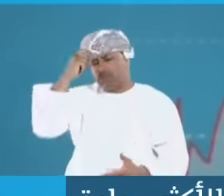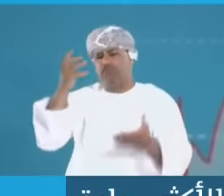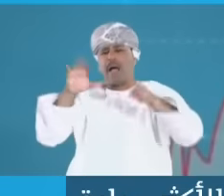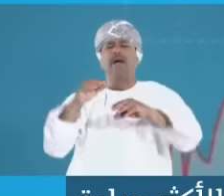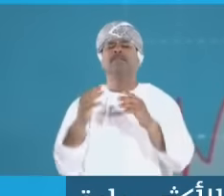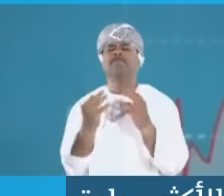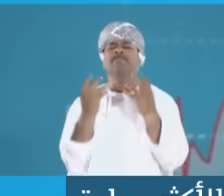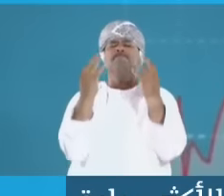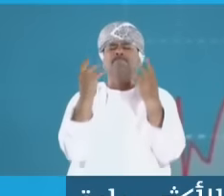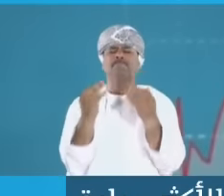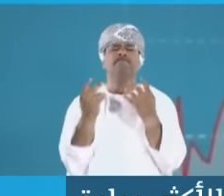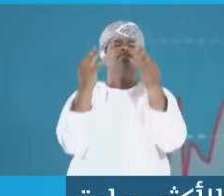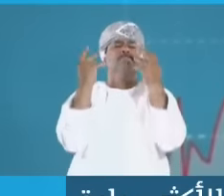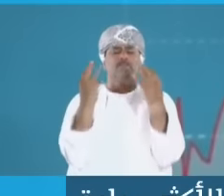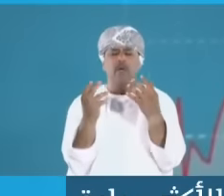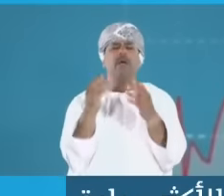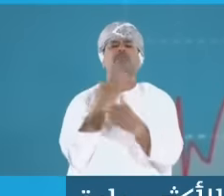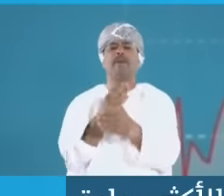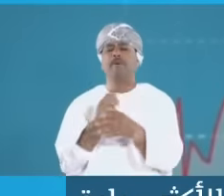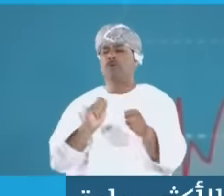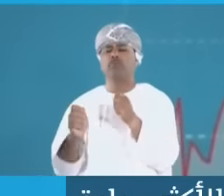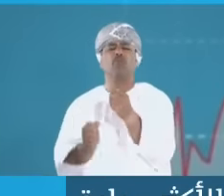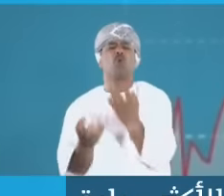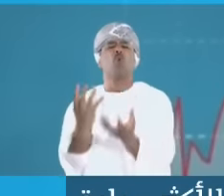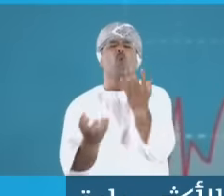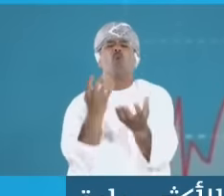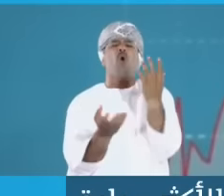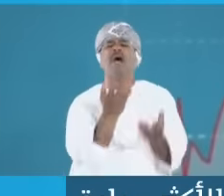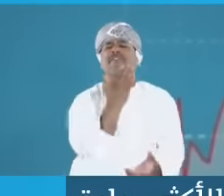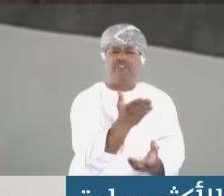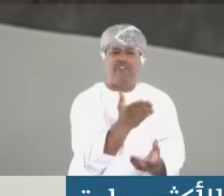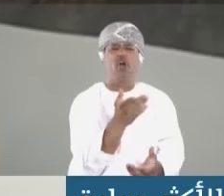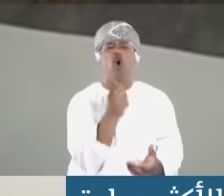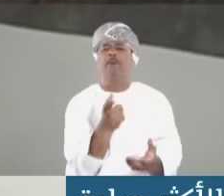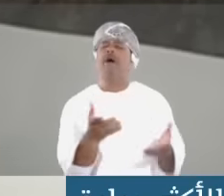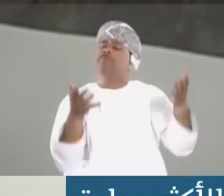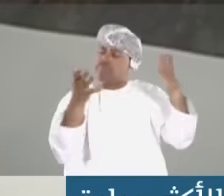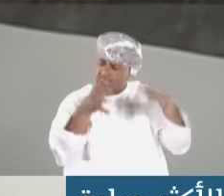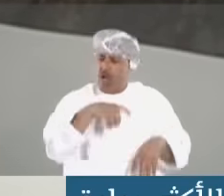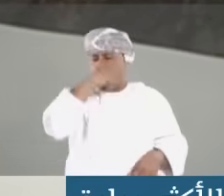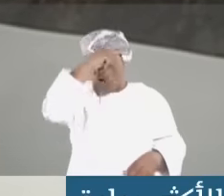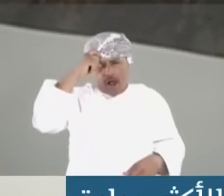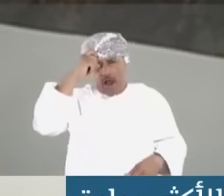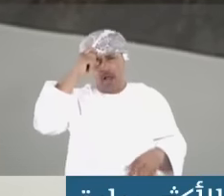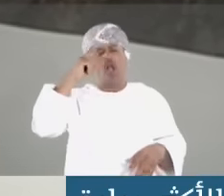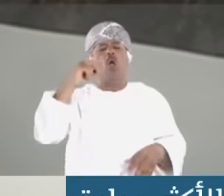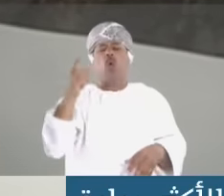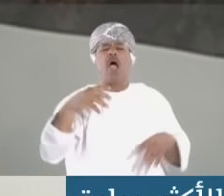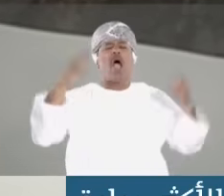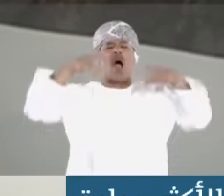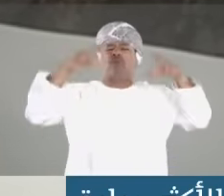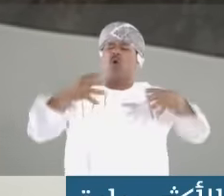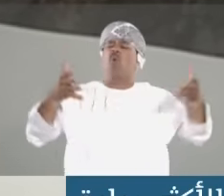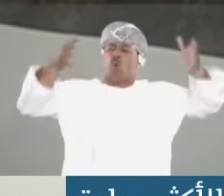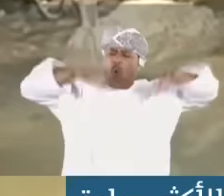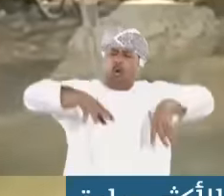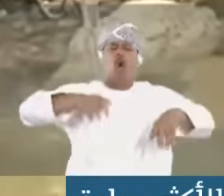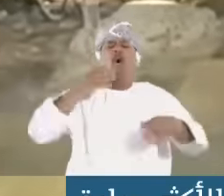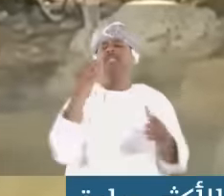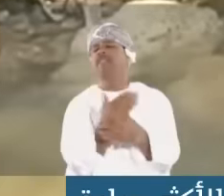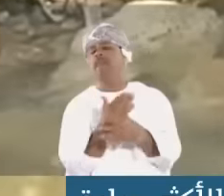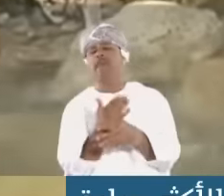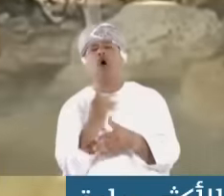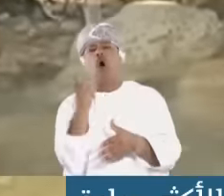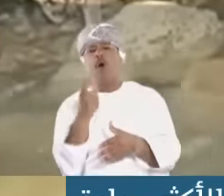الغازات الدفيئة المنبعثة من احتراق الوقود الأحفوري لتزيد معها موجات الحر والجفاف والأمطار الغزيرة وتسبب